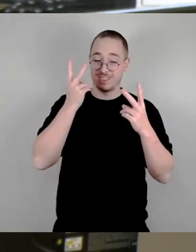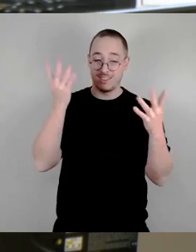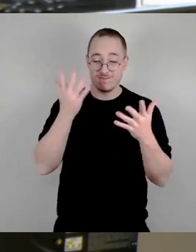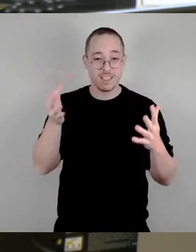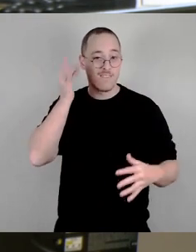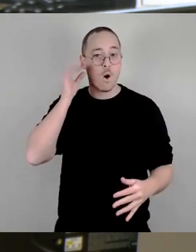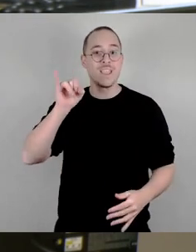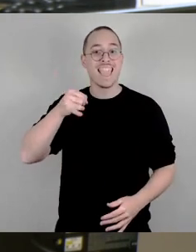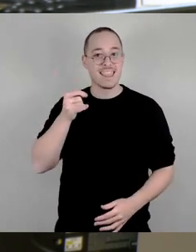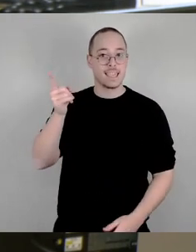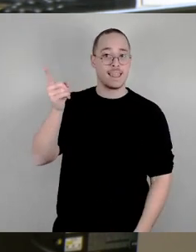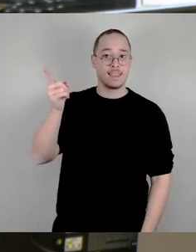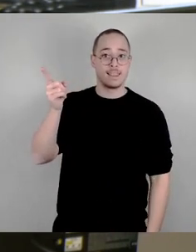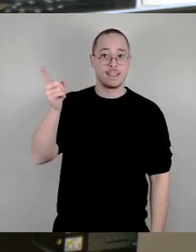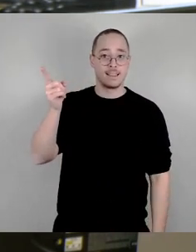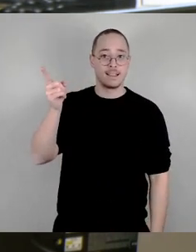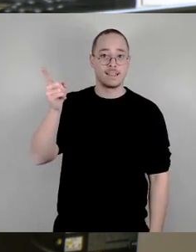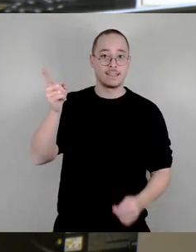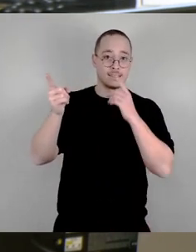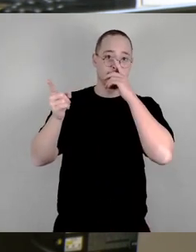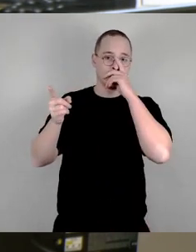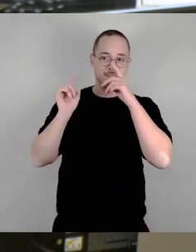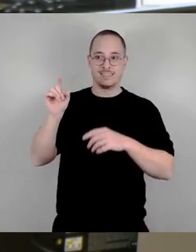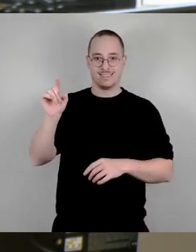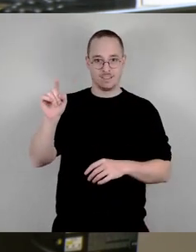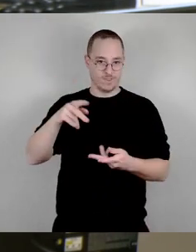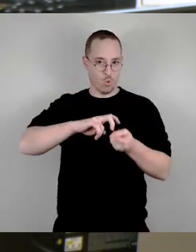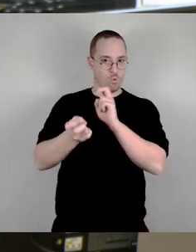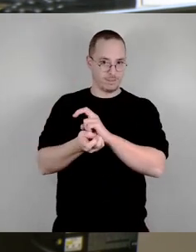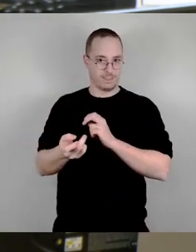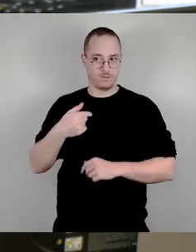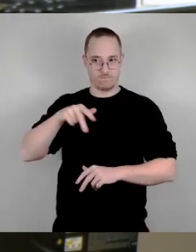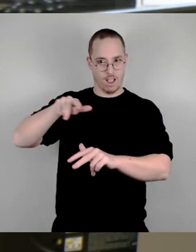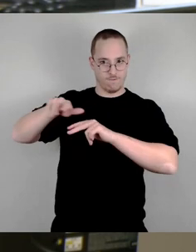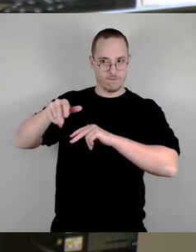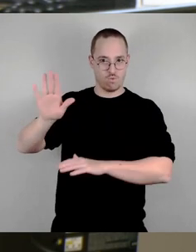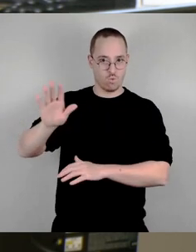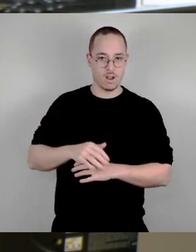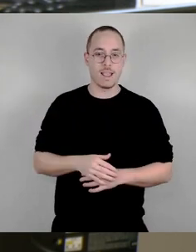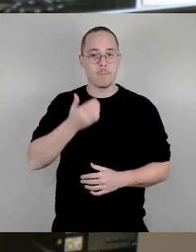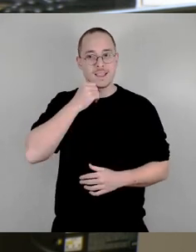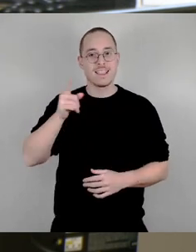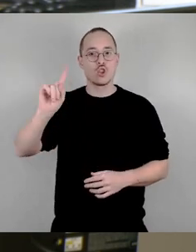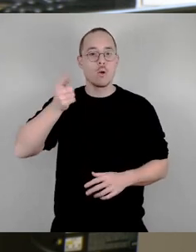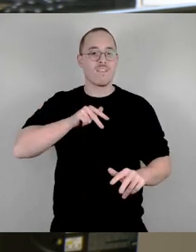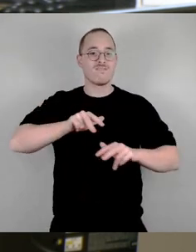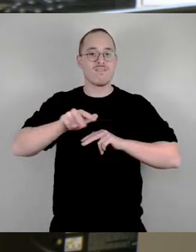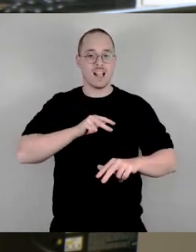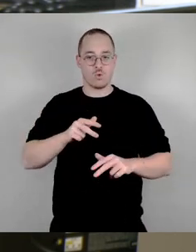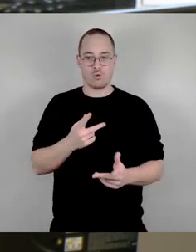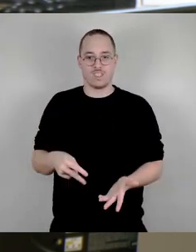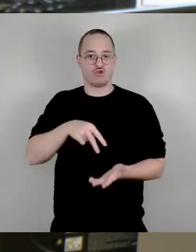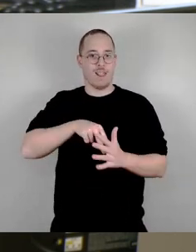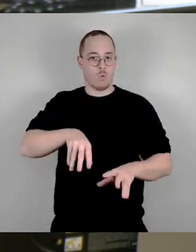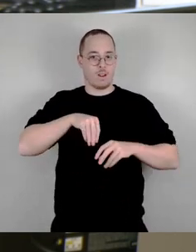ja sozusagen die Sache dort umsetzen, dass Sie bitte noch mal Stellung nehmen für die Verwaltung, was Sie